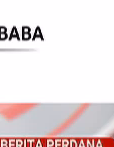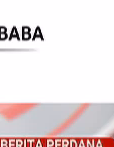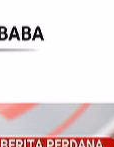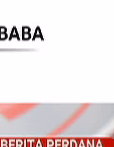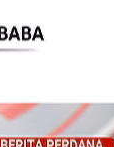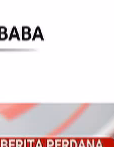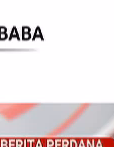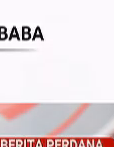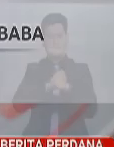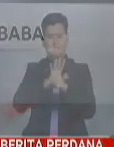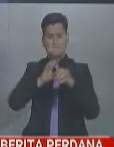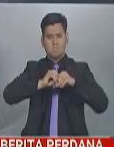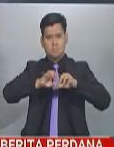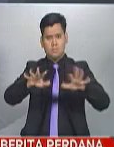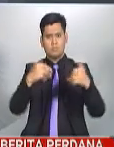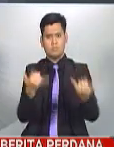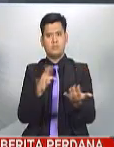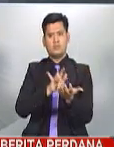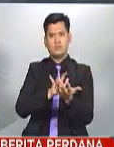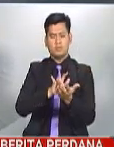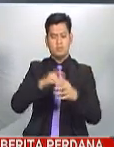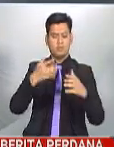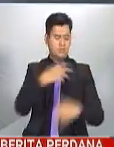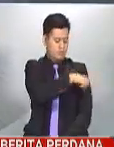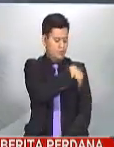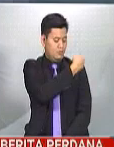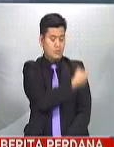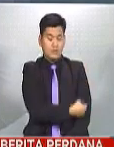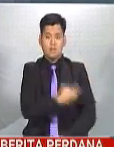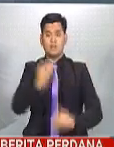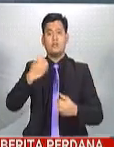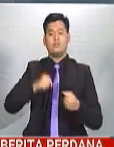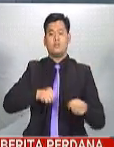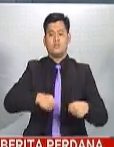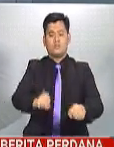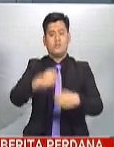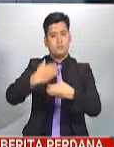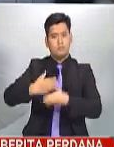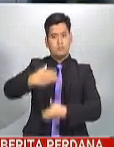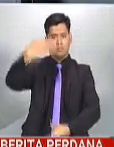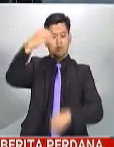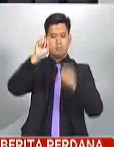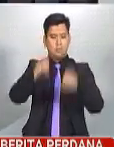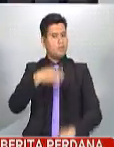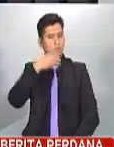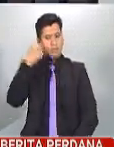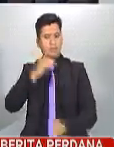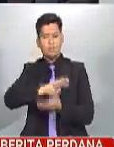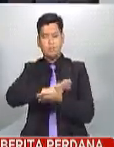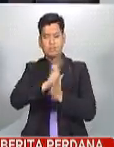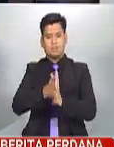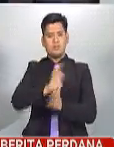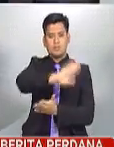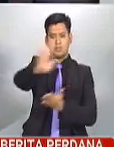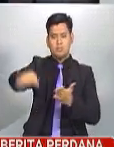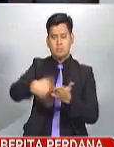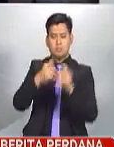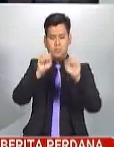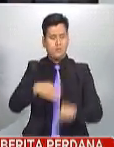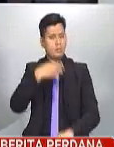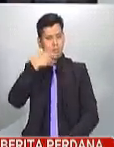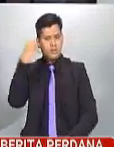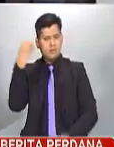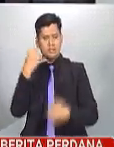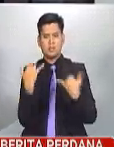yang dirawat di Hospital Sungai Buloh sebelum ini dibenarkan pulang. Menjadikan kes telah pulih sepenuhnya dan dibenarkan pulang setakat